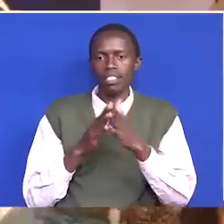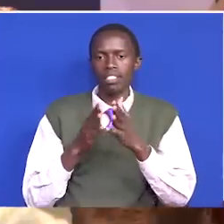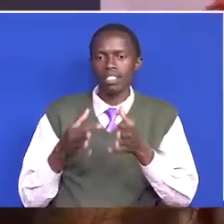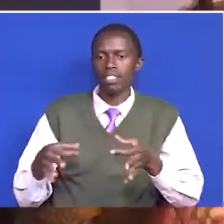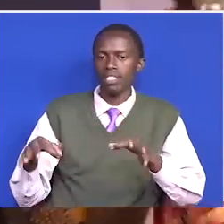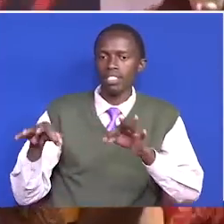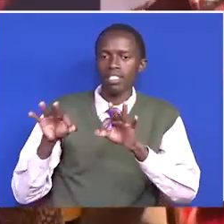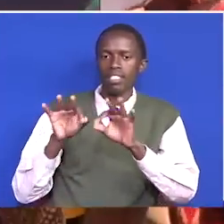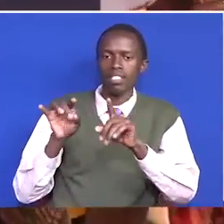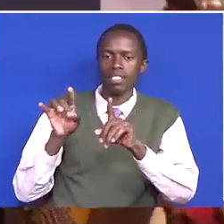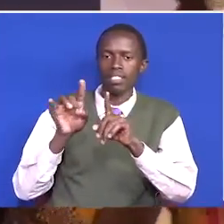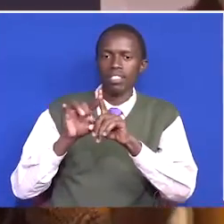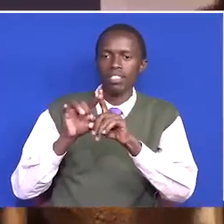thamani,